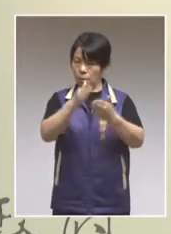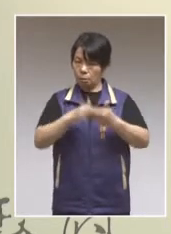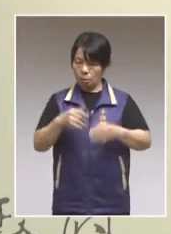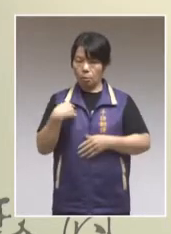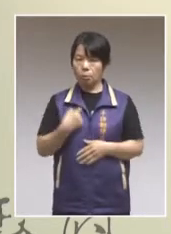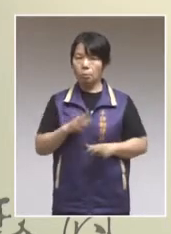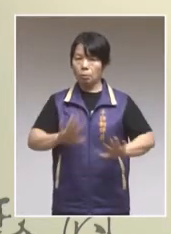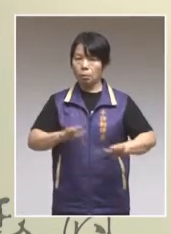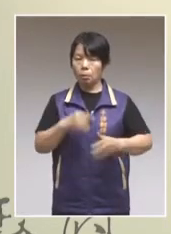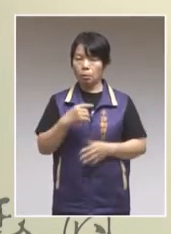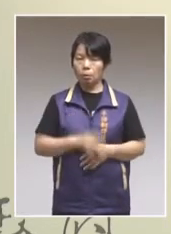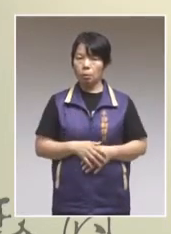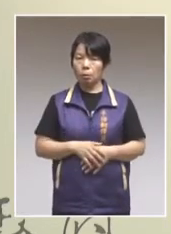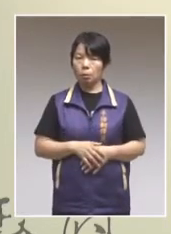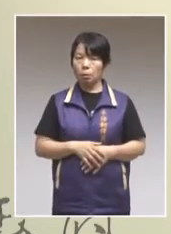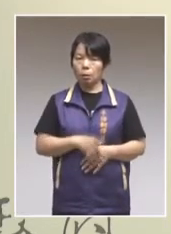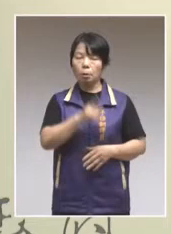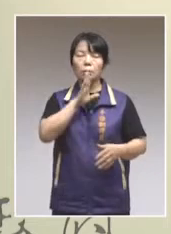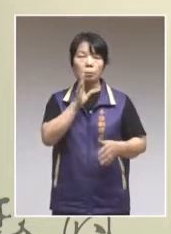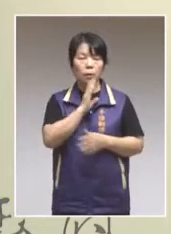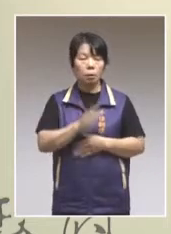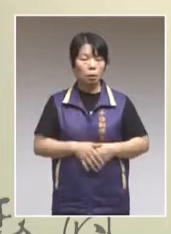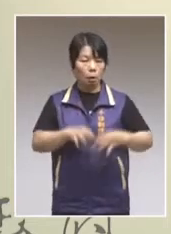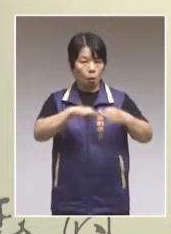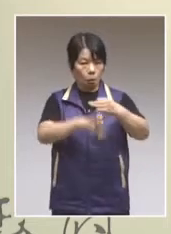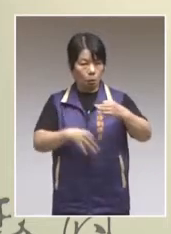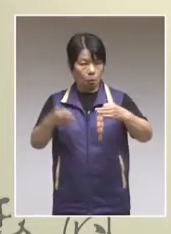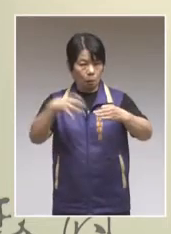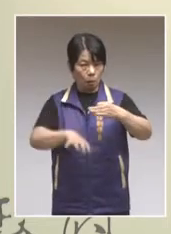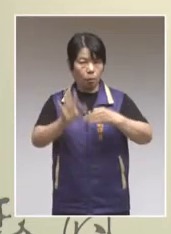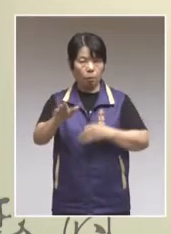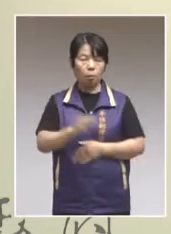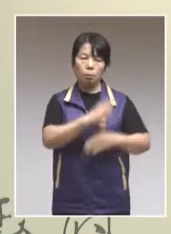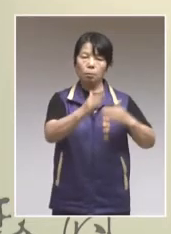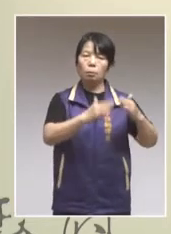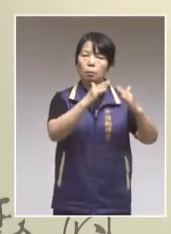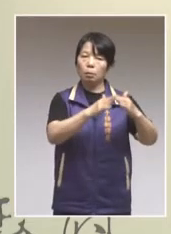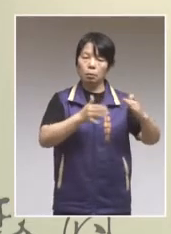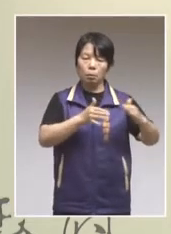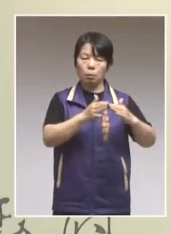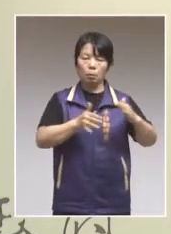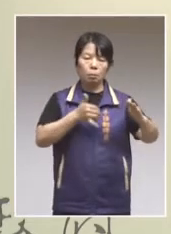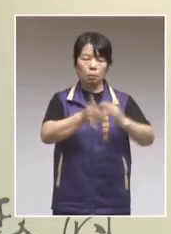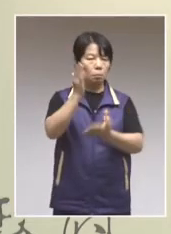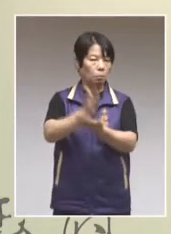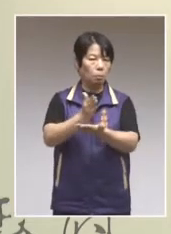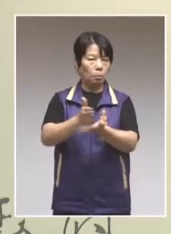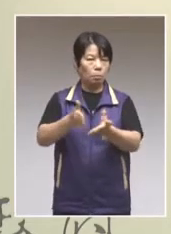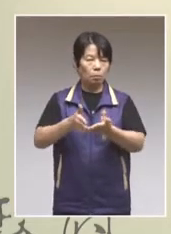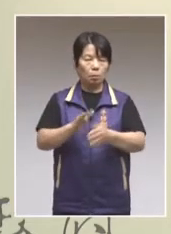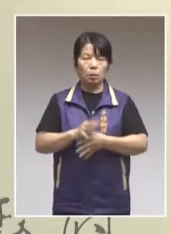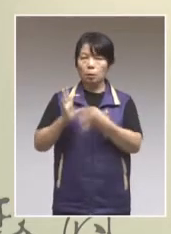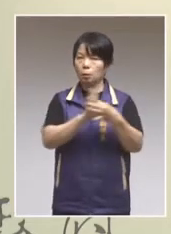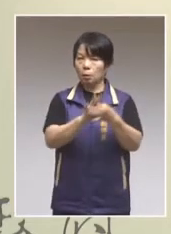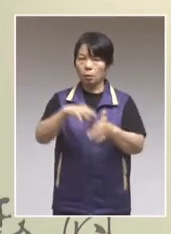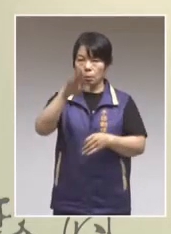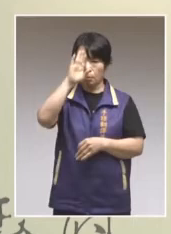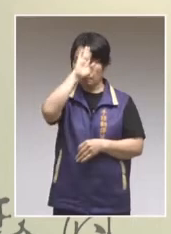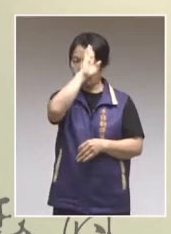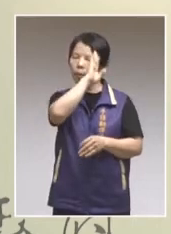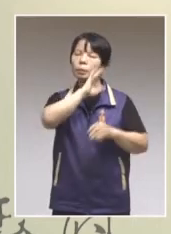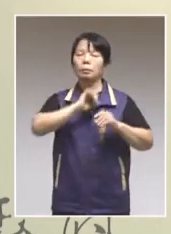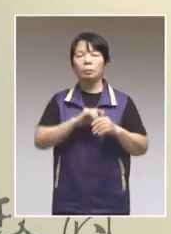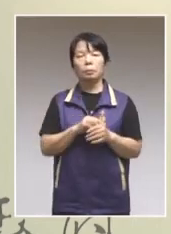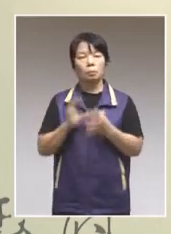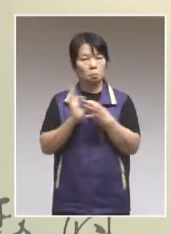份不被框列为风险对象，基于校园安全的考量，就不能够进入校园。当然，在相关症状的出现之